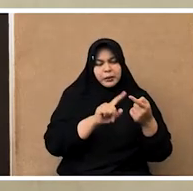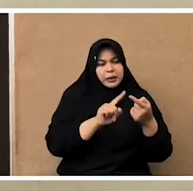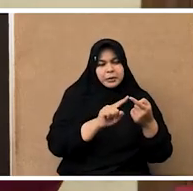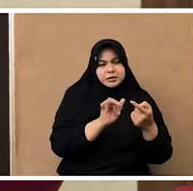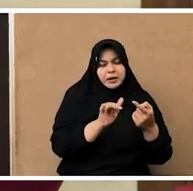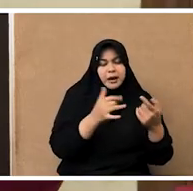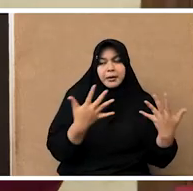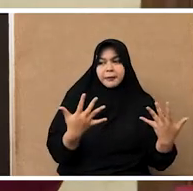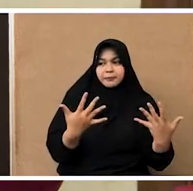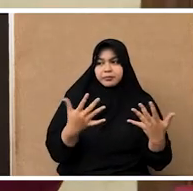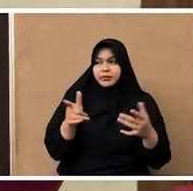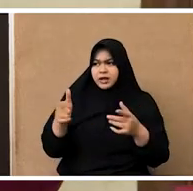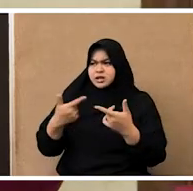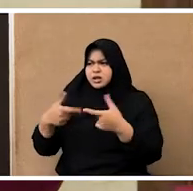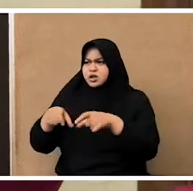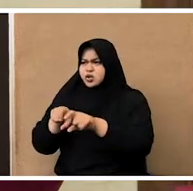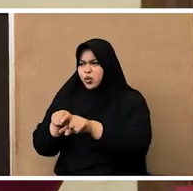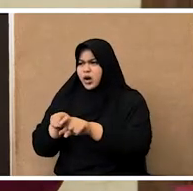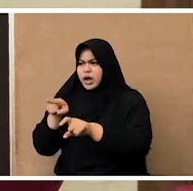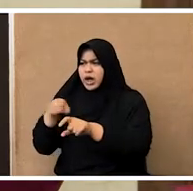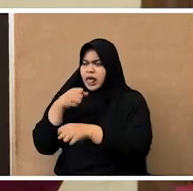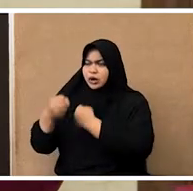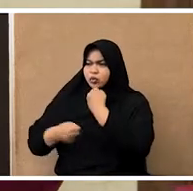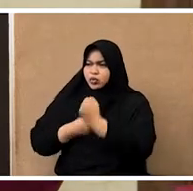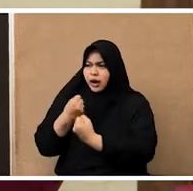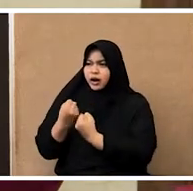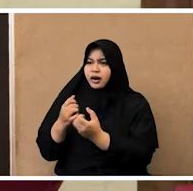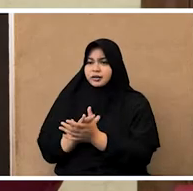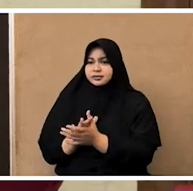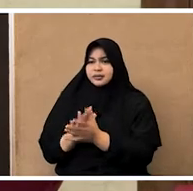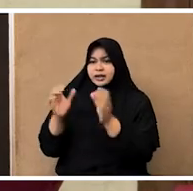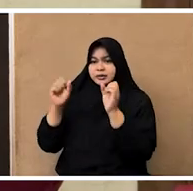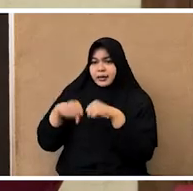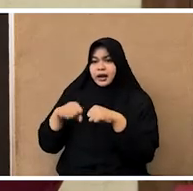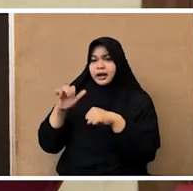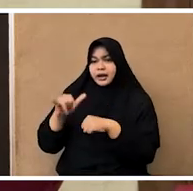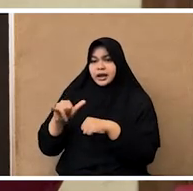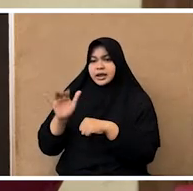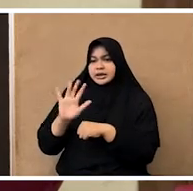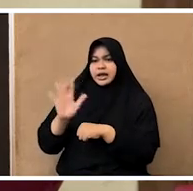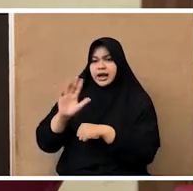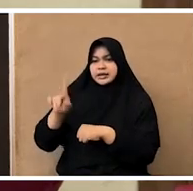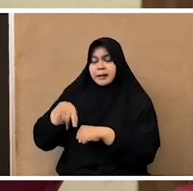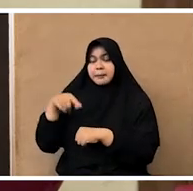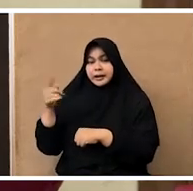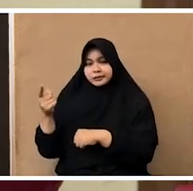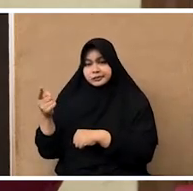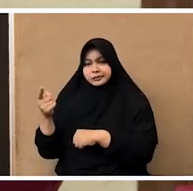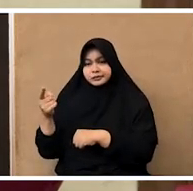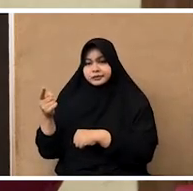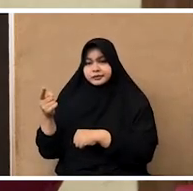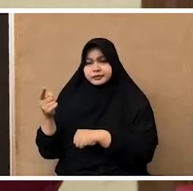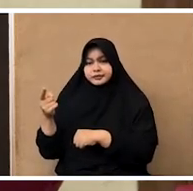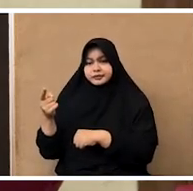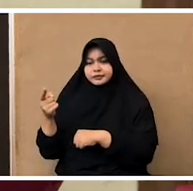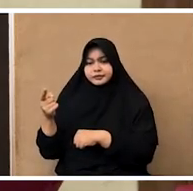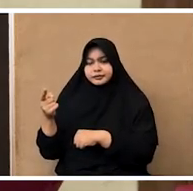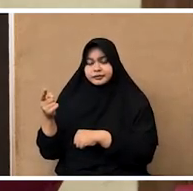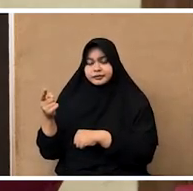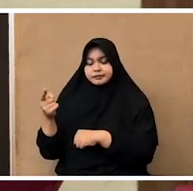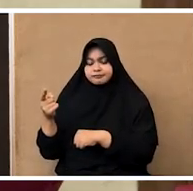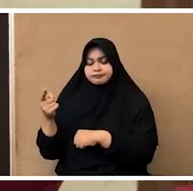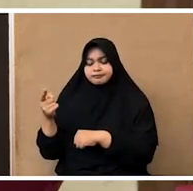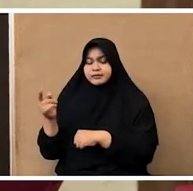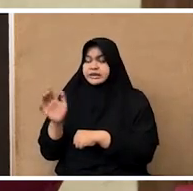sesuai dengan yang dia kerjakan atau dia lakukan gitu jadi sepakat gitu ya jangan sampai apa